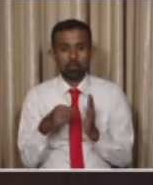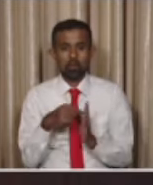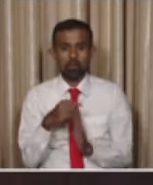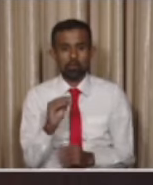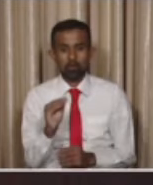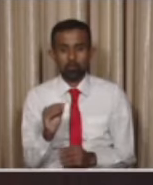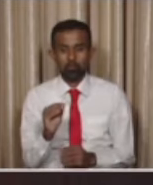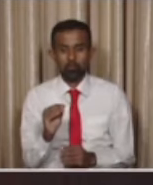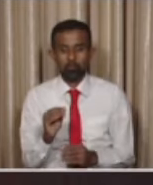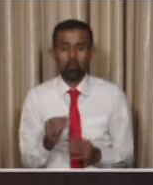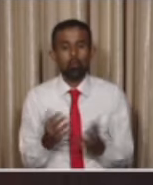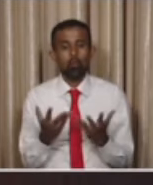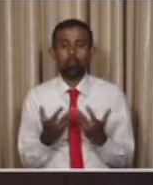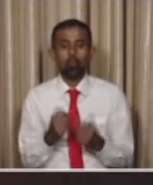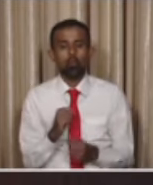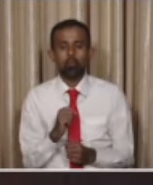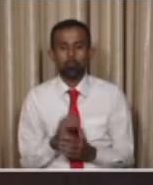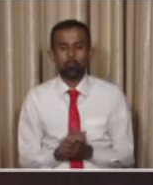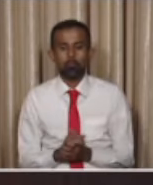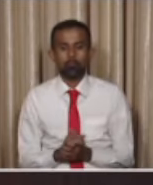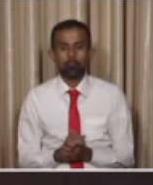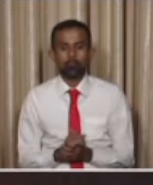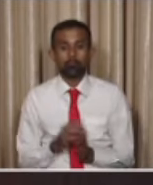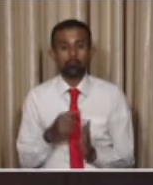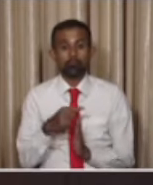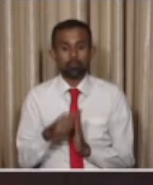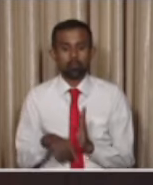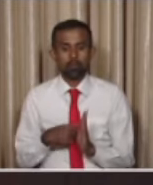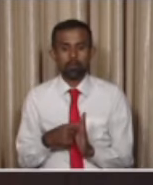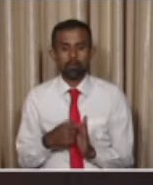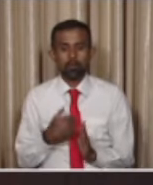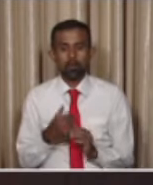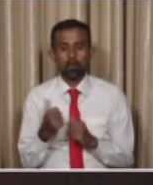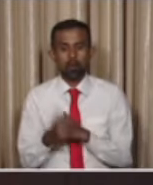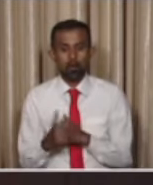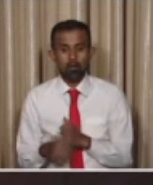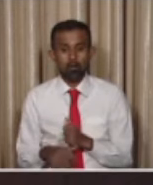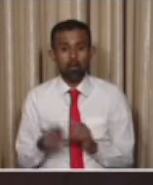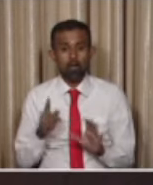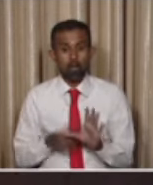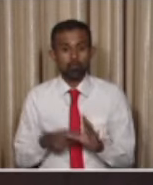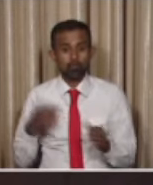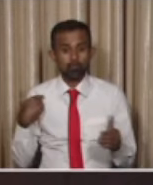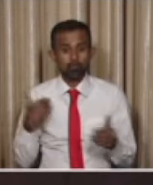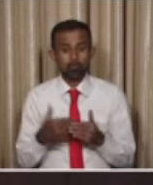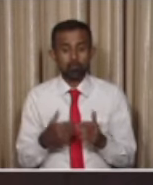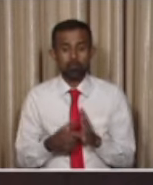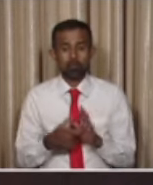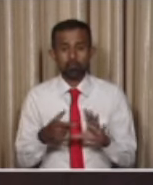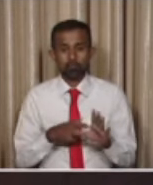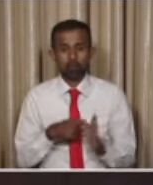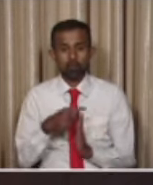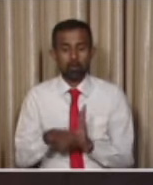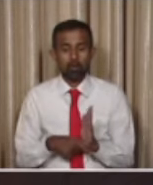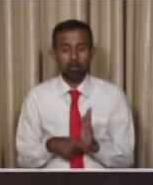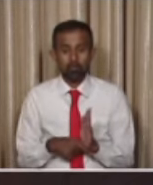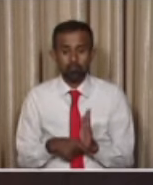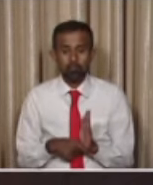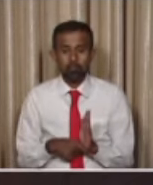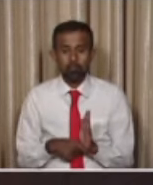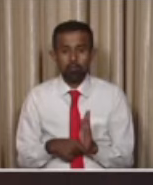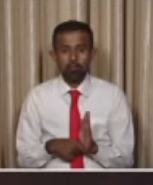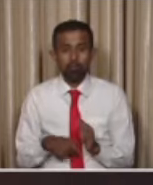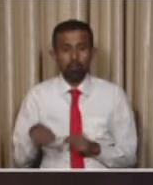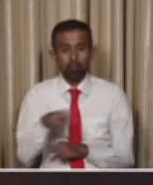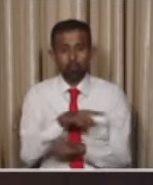patunut. Monatam tatkya ketiwid. Insa merate api hadalah tiennu wasra kerana waktu itu utsaha kerla merate katrat ikhangga